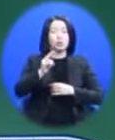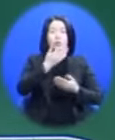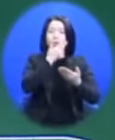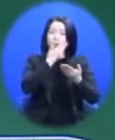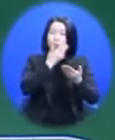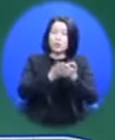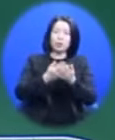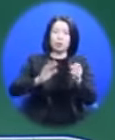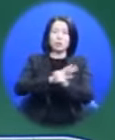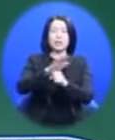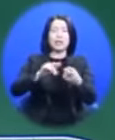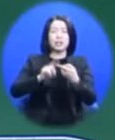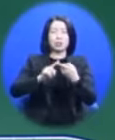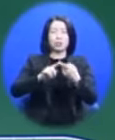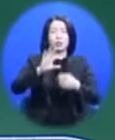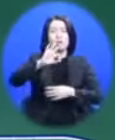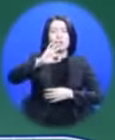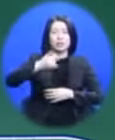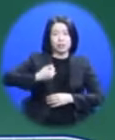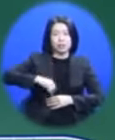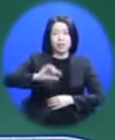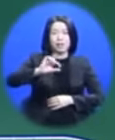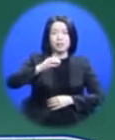귀하고 사랑스러운 딸 은서는